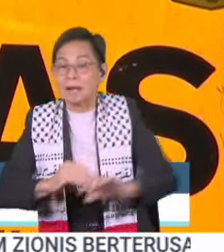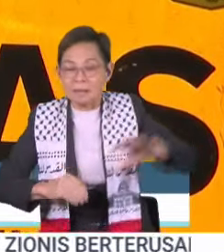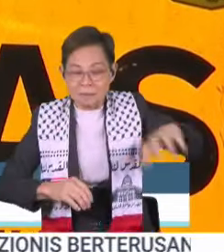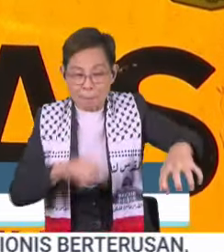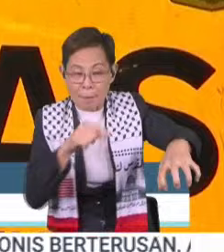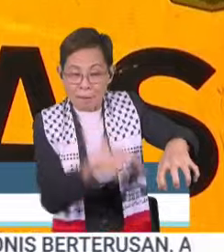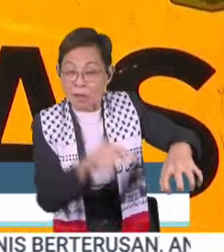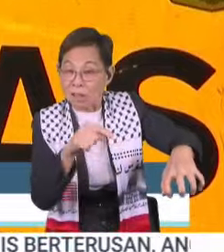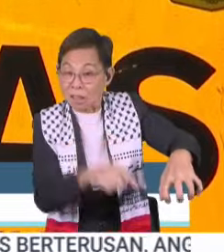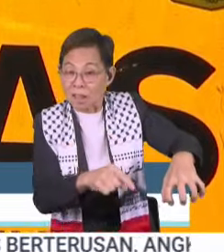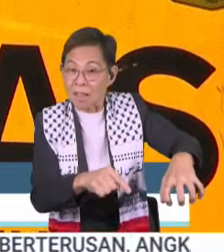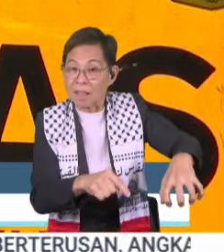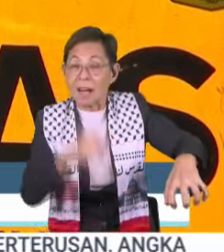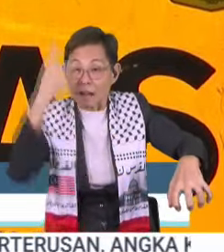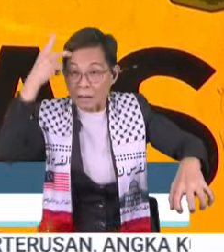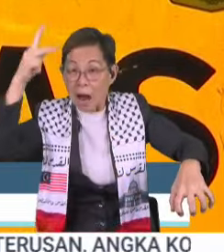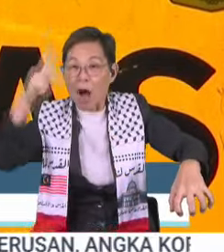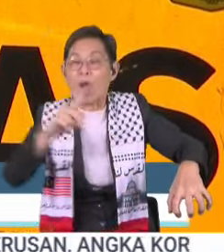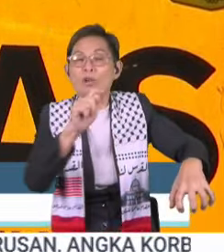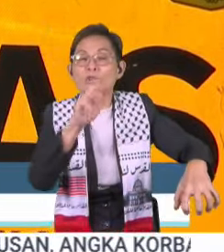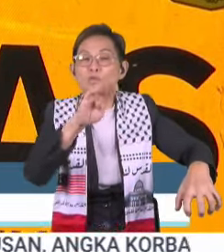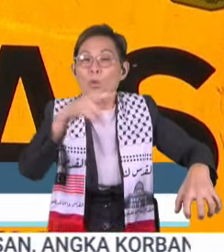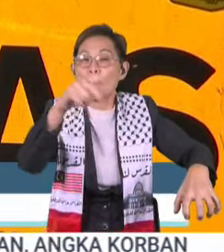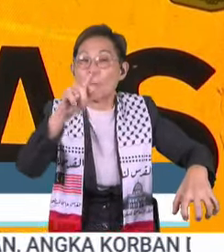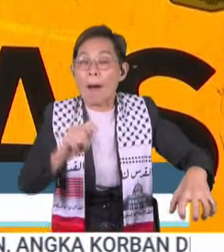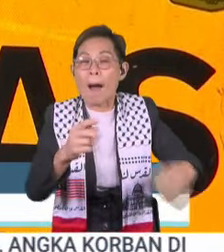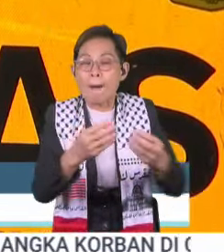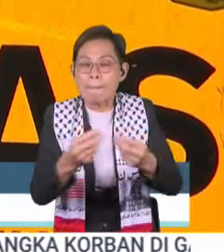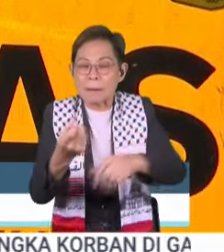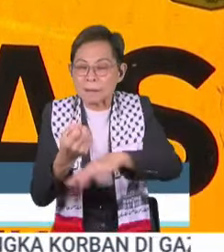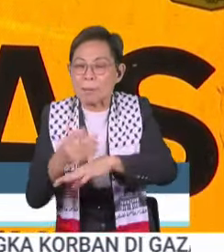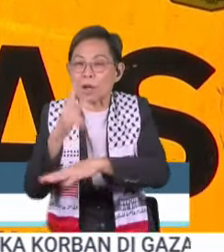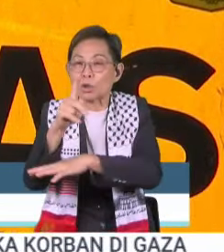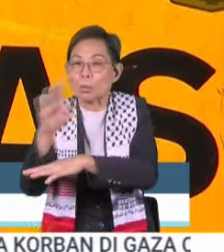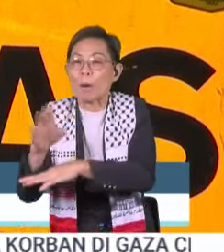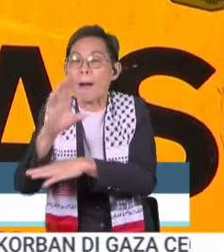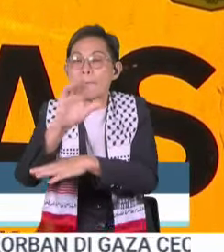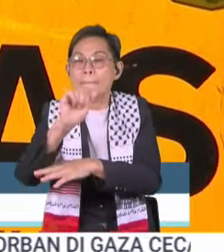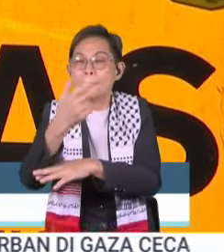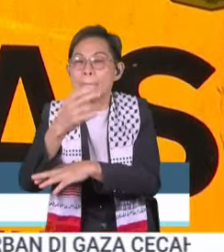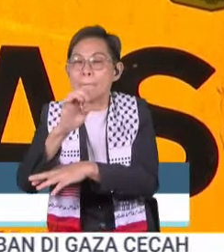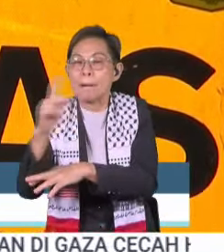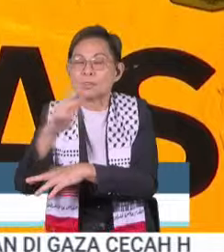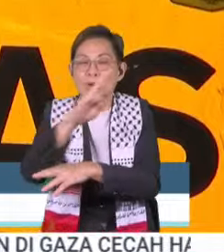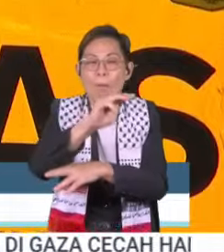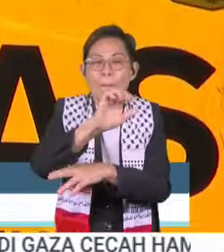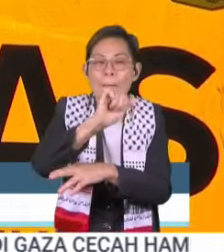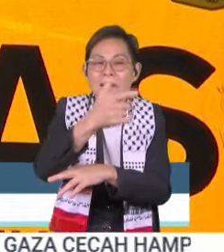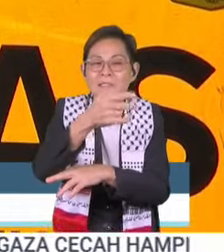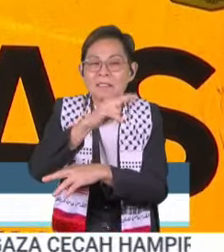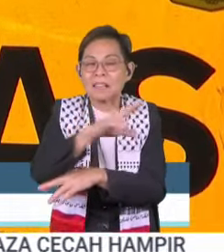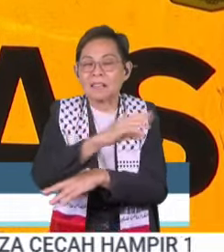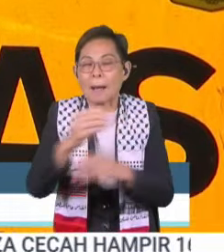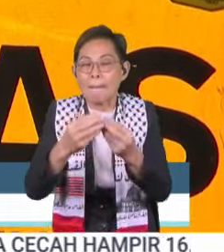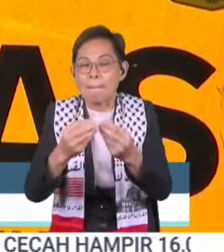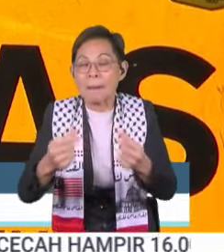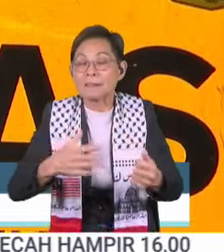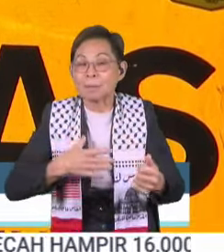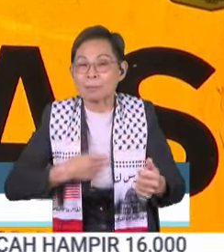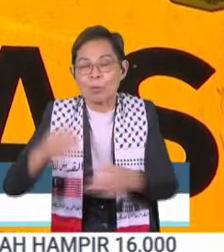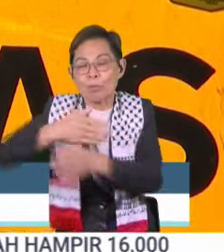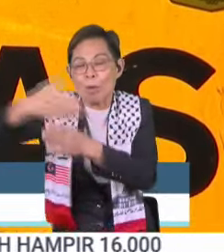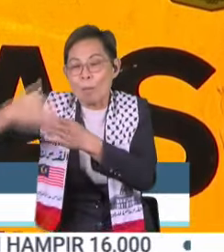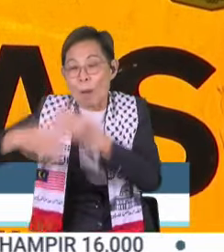kawasan dijangka terlibat di negeri ini ialah Tumpat, Pasir Mas, Kota Baru, Bacok, Macang dan Pasir Putih. Sekiranya setakat itu dulu